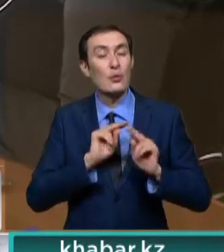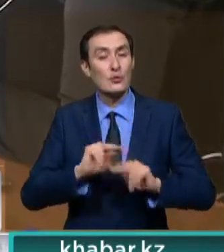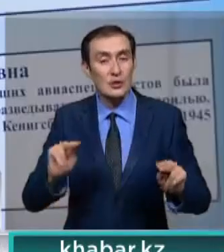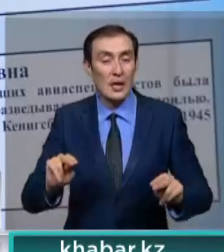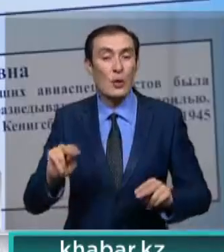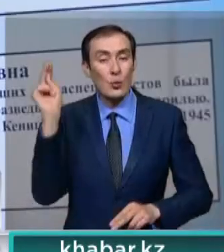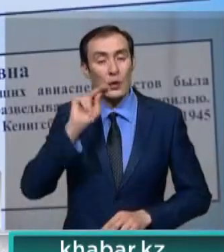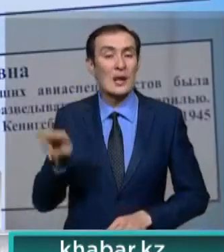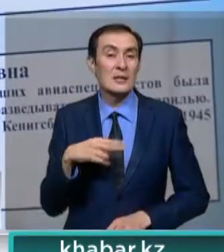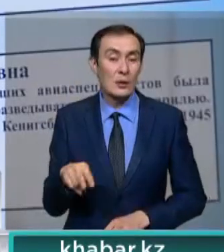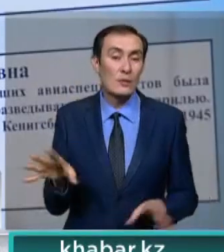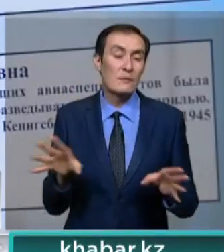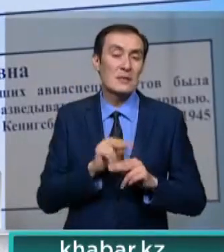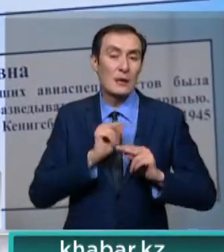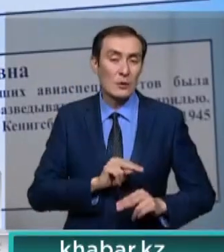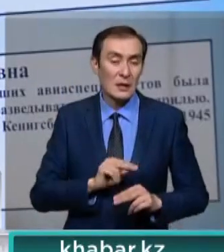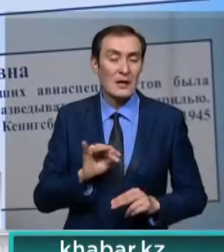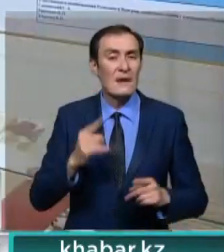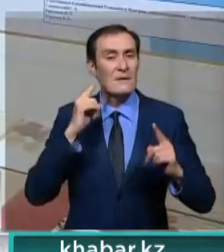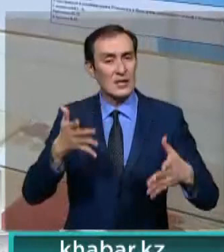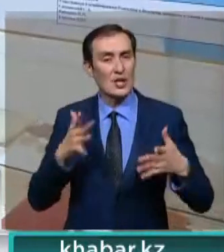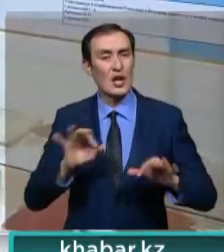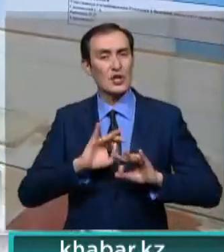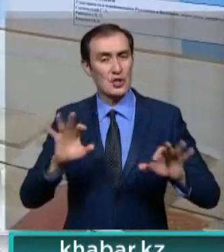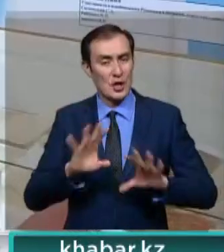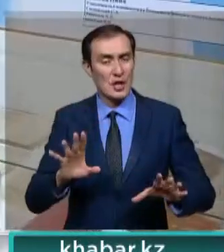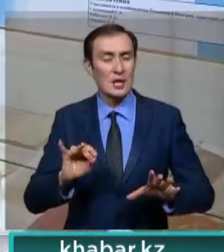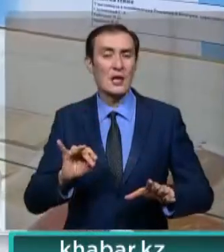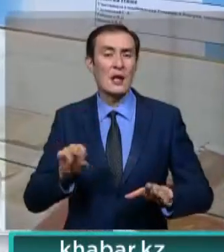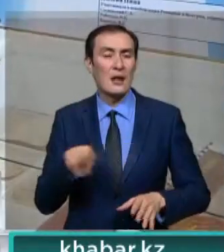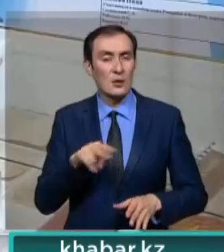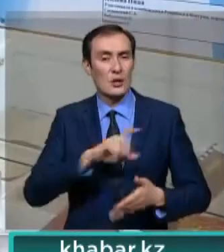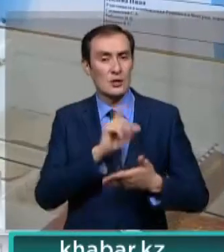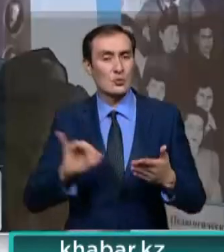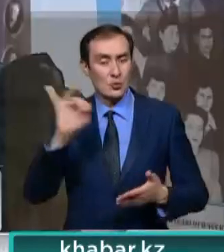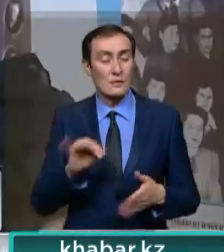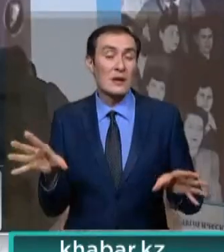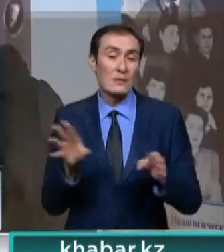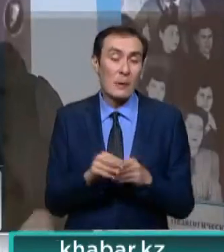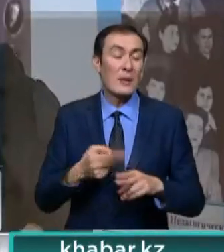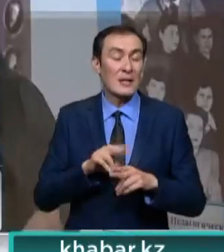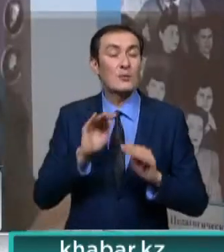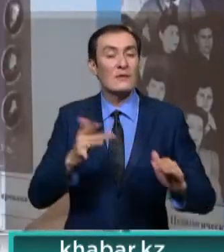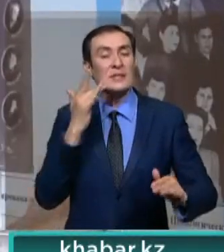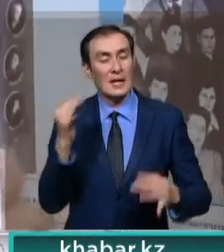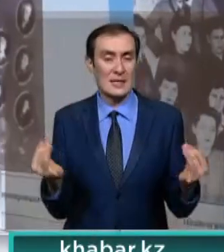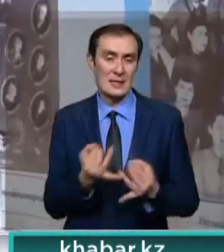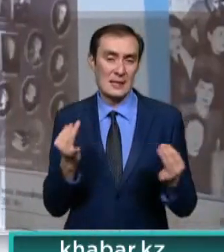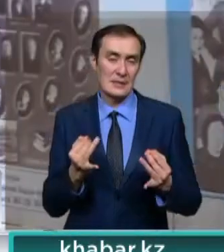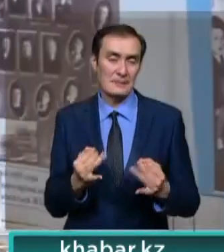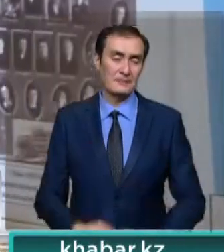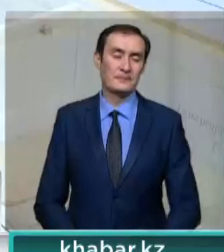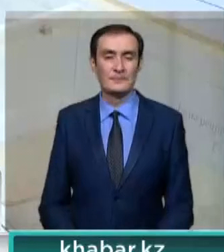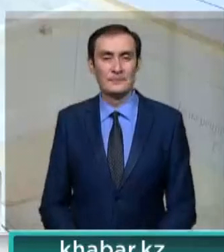литературы Светланы Васильевны тесно сотрудничают и выразительное чтение, и сценарное искусство, и история. Поэтому детям всегда интересно, говорят педагоги.